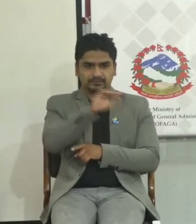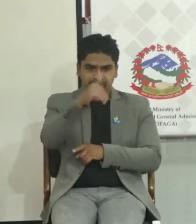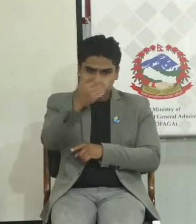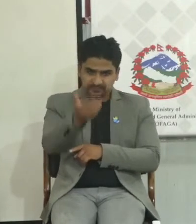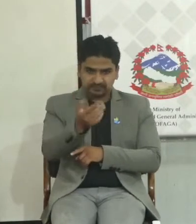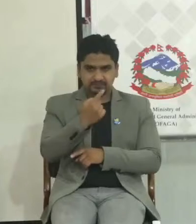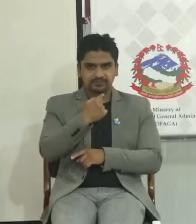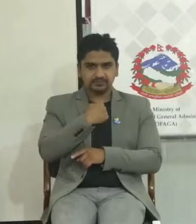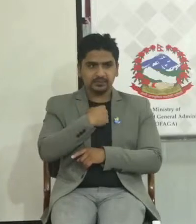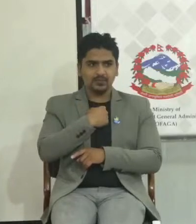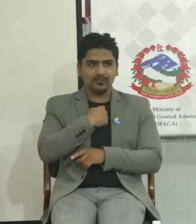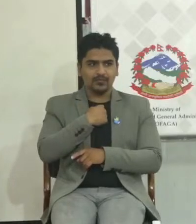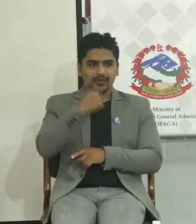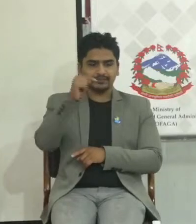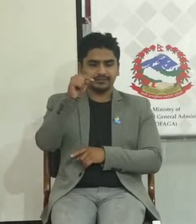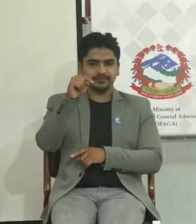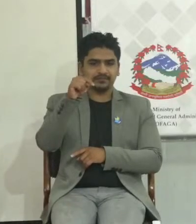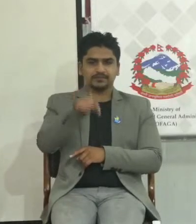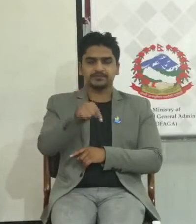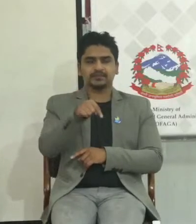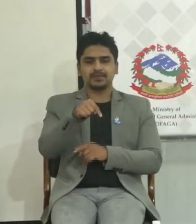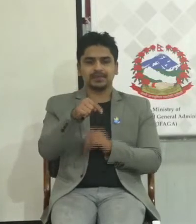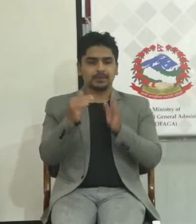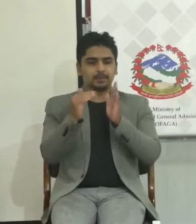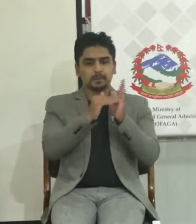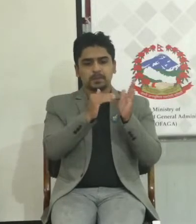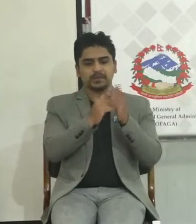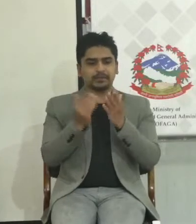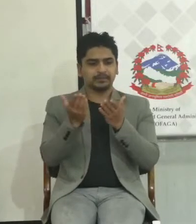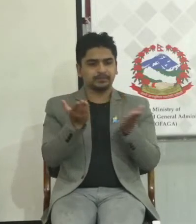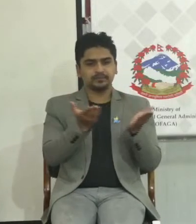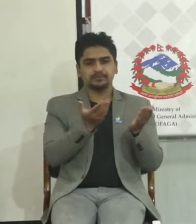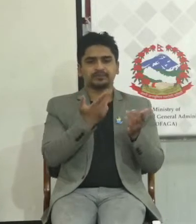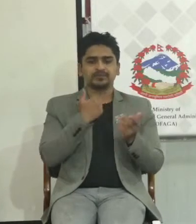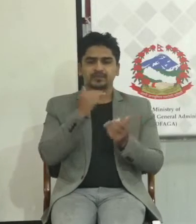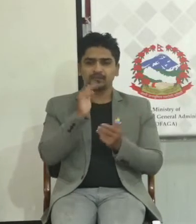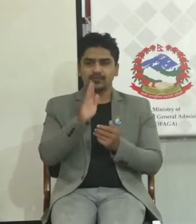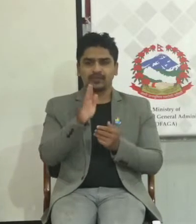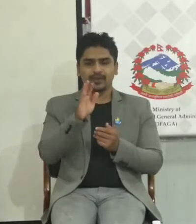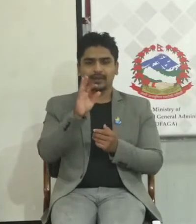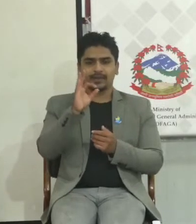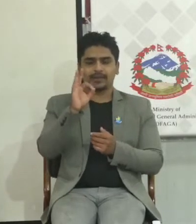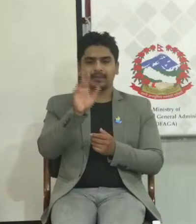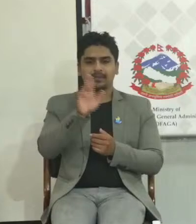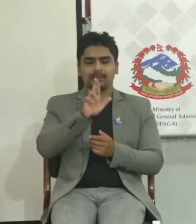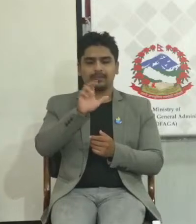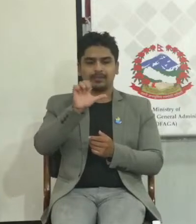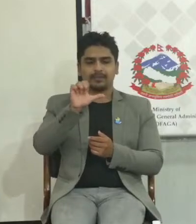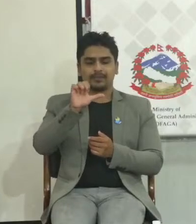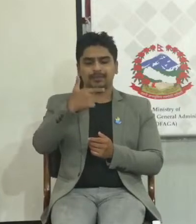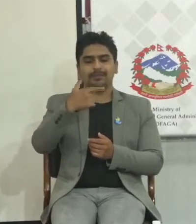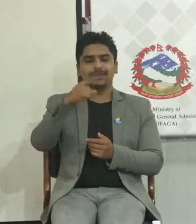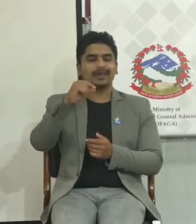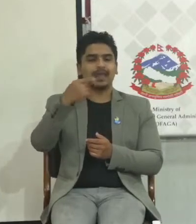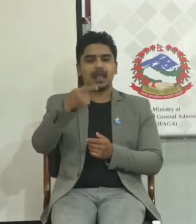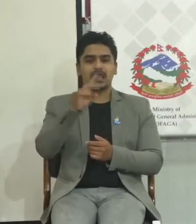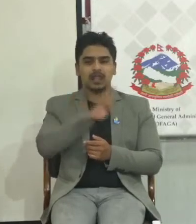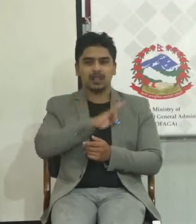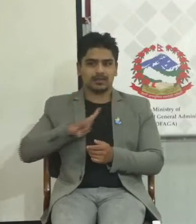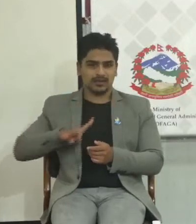म यस मञ्चमा निम्त्याउन चाहन्छु। डाक्टर विज्ञान शर्माज्यूलाई